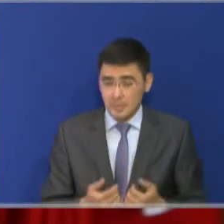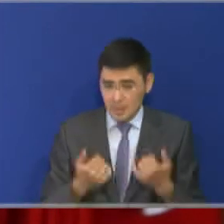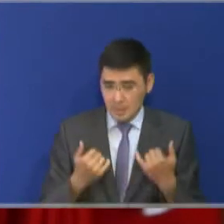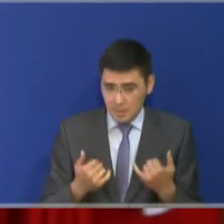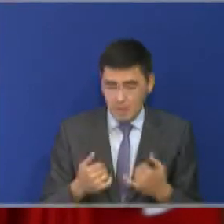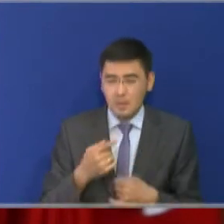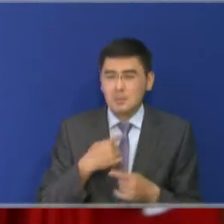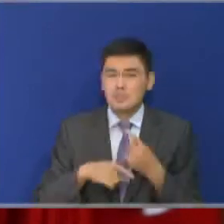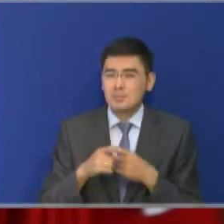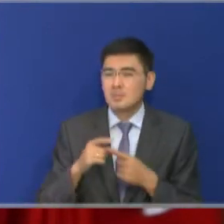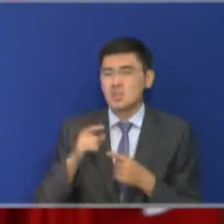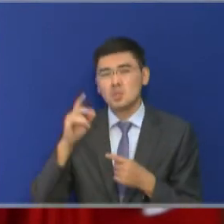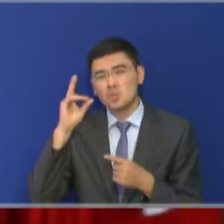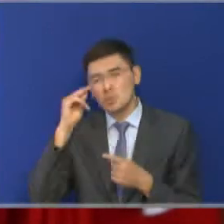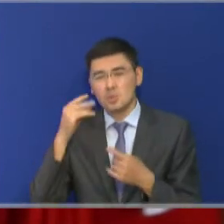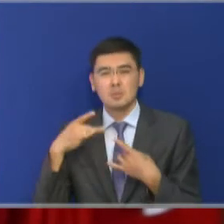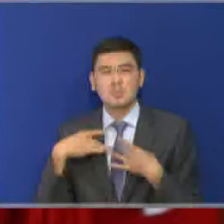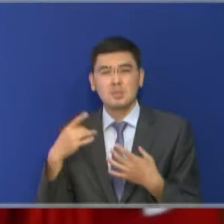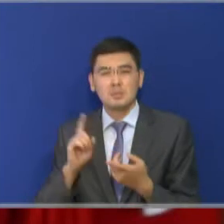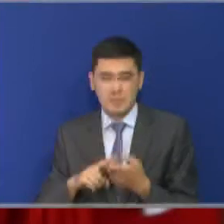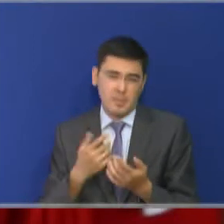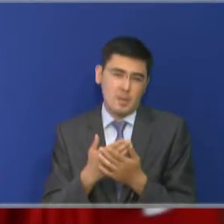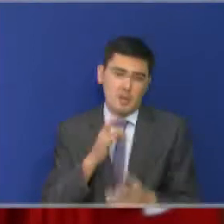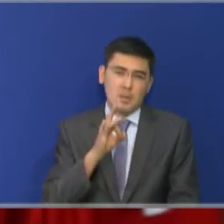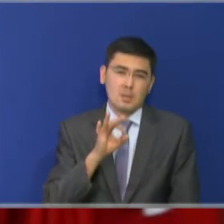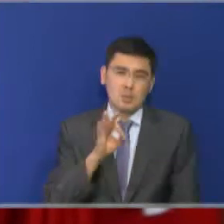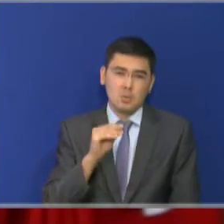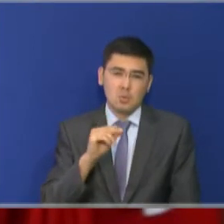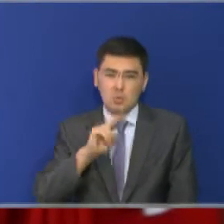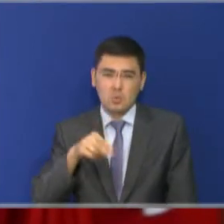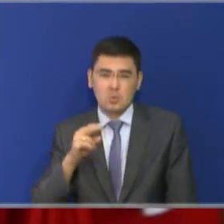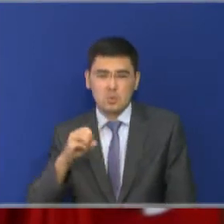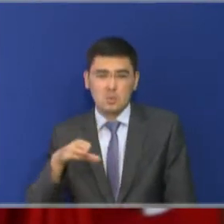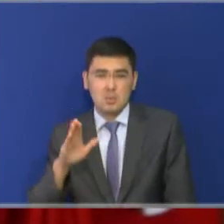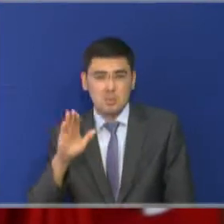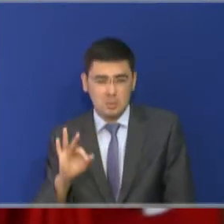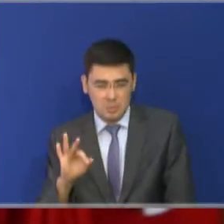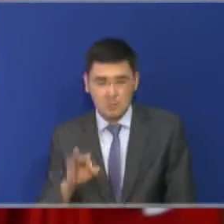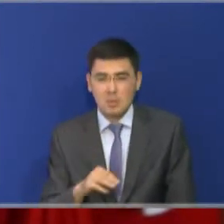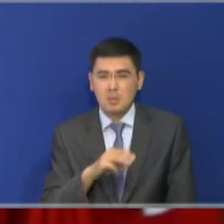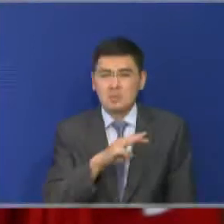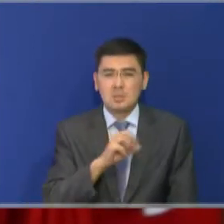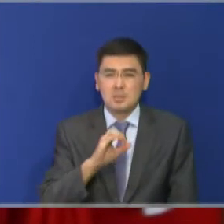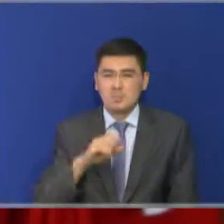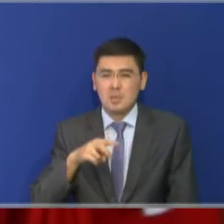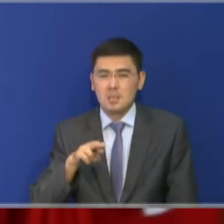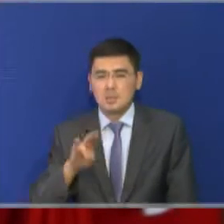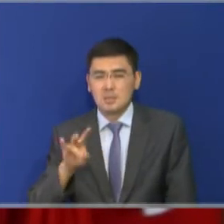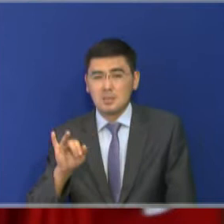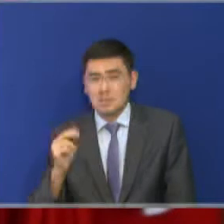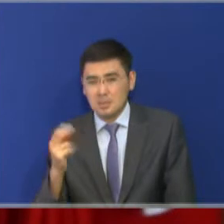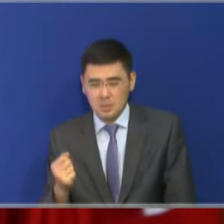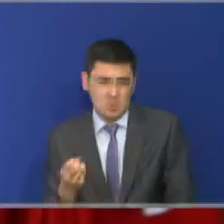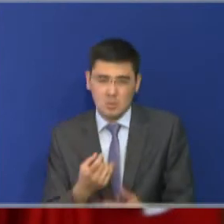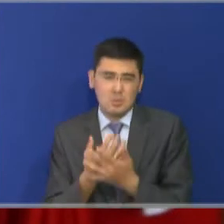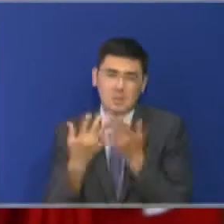тізімі арқылы атаулы күндермен жұмыс істейміз. Рождество, Масленица, тағы басқа мейрамдар шығармашылық ұжыммен бірге атап өтеміз. Ата-баба дәстүрін